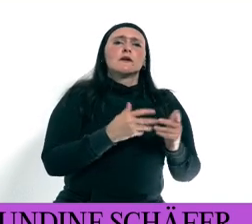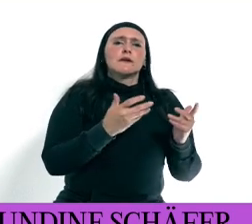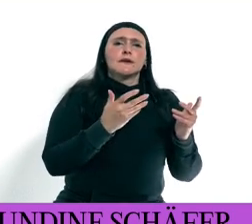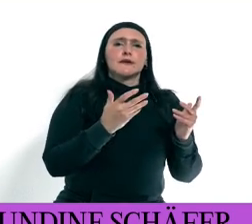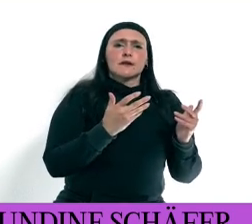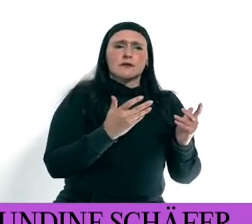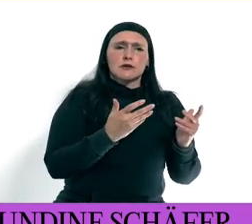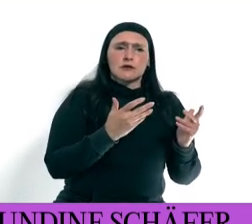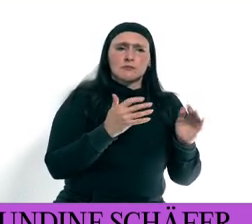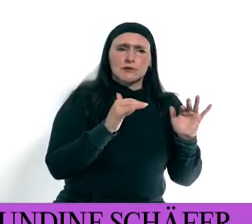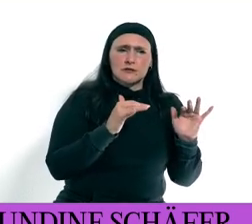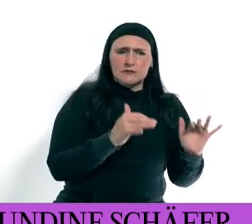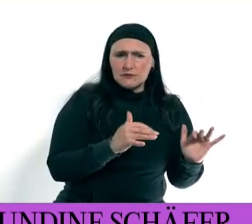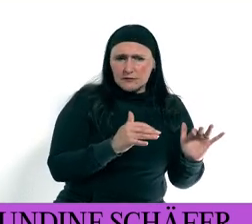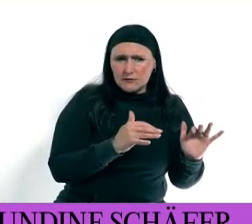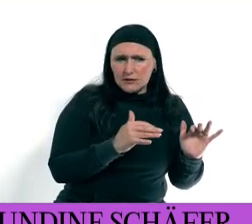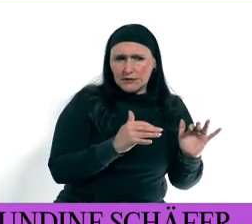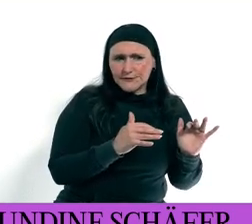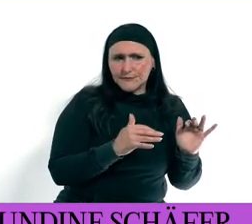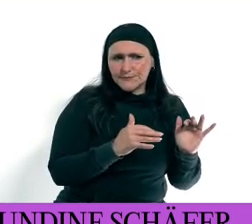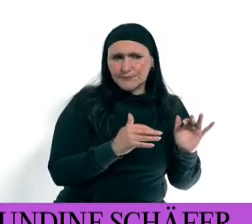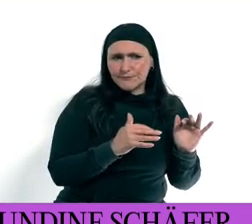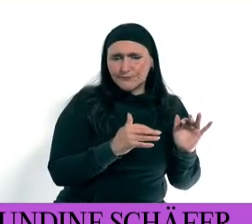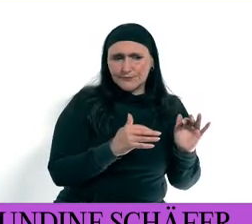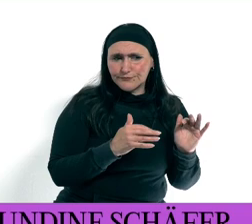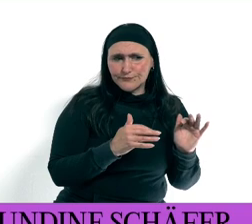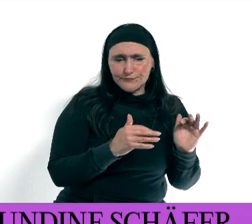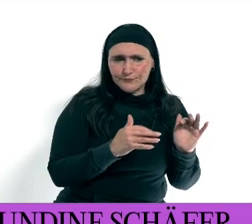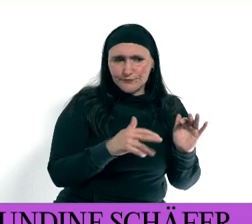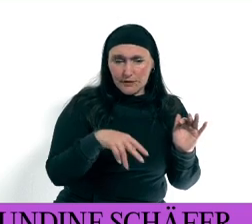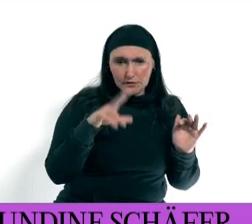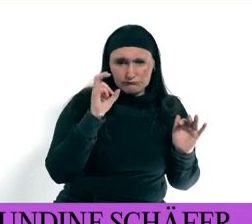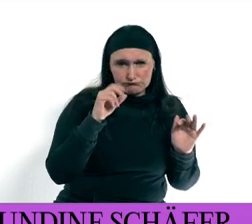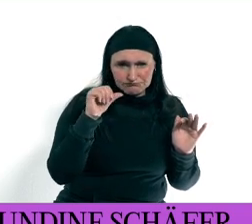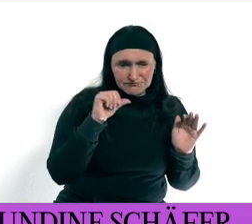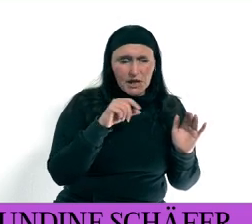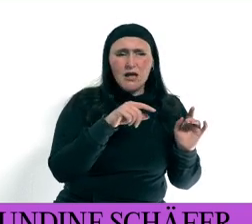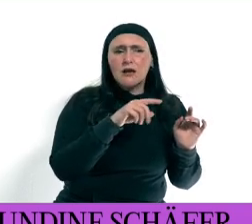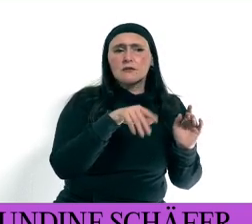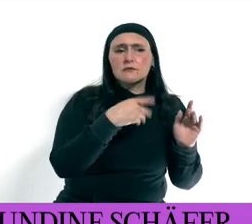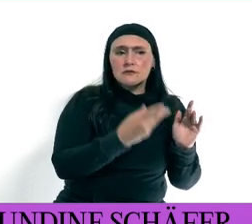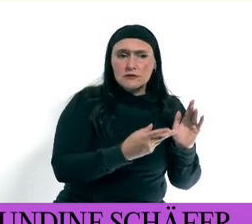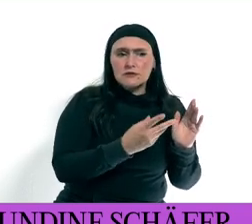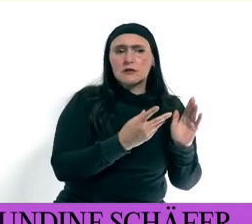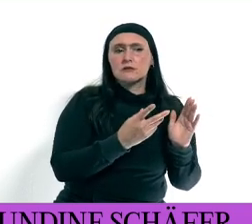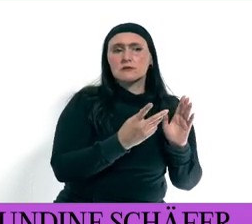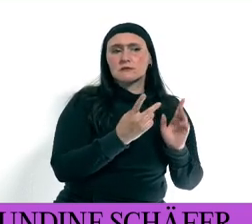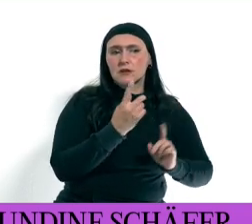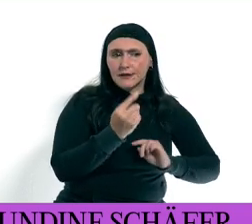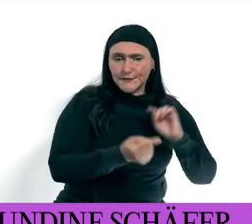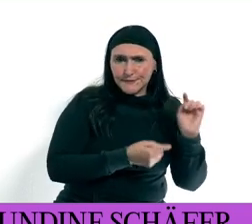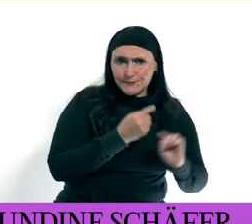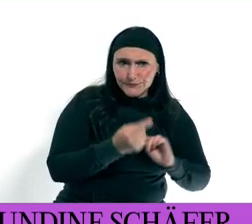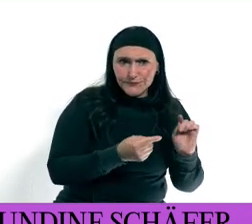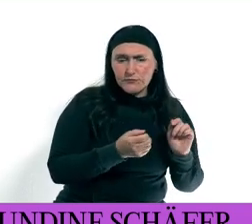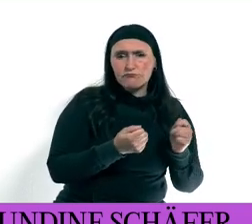Es ist keine direkte Auseinandersetzung mit politischen Fragen, aber doch eine Auseinandersetzung mit den Konsequenzen. Das sind Projekte, an denen